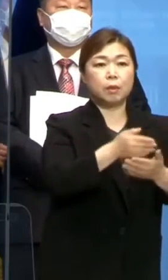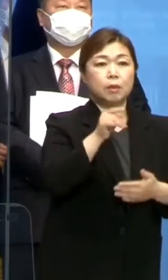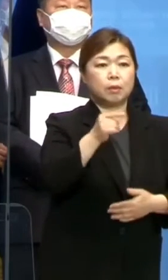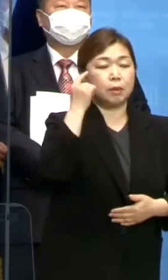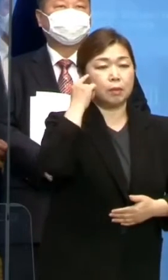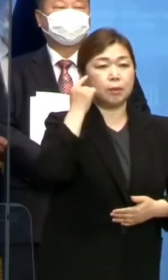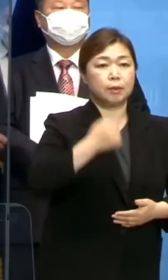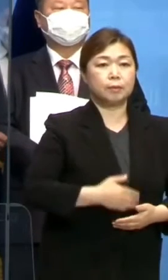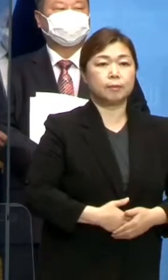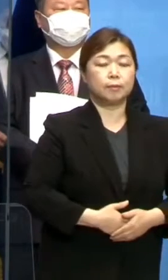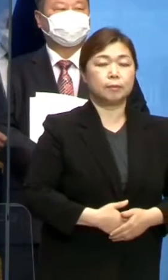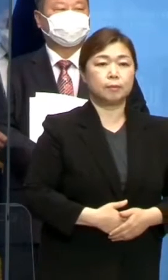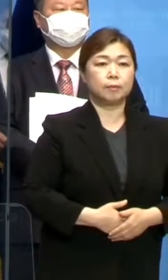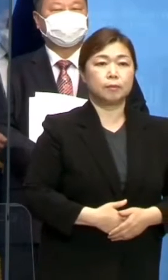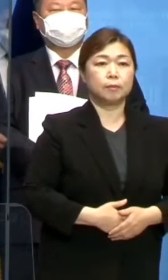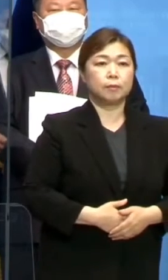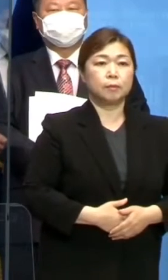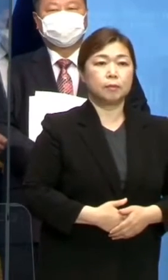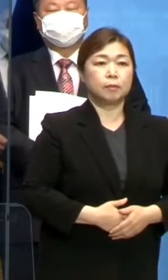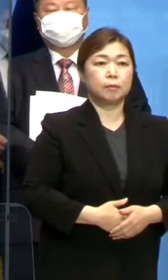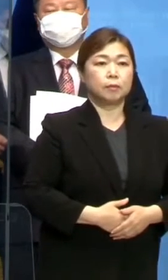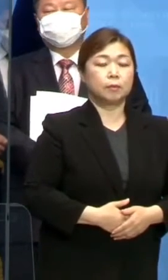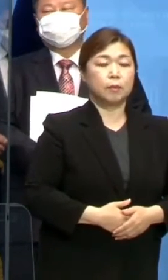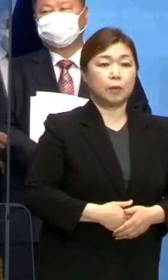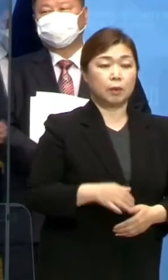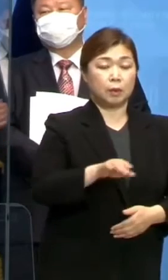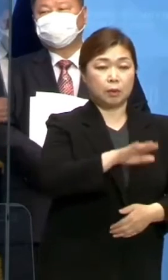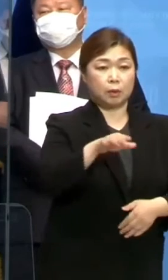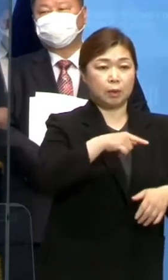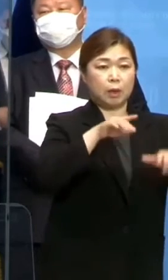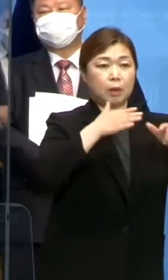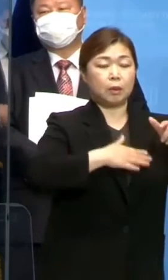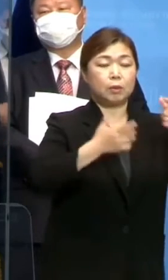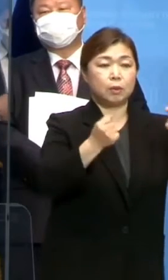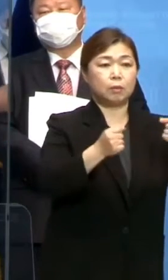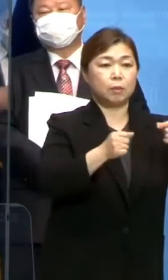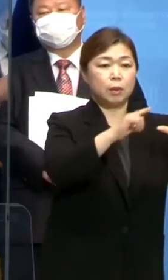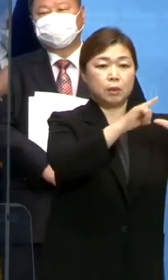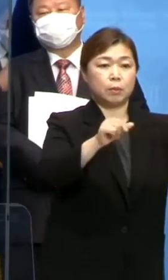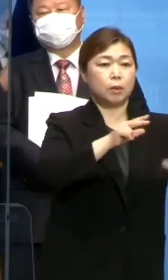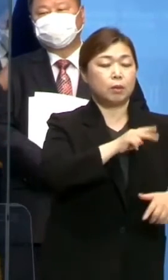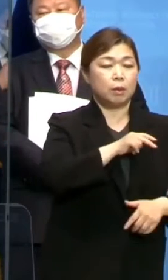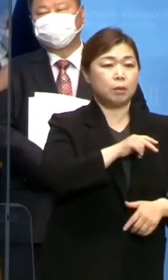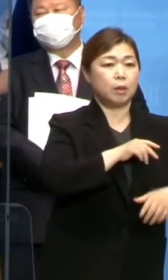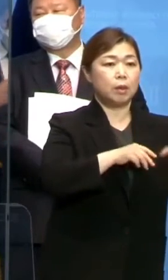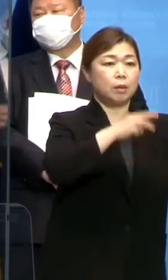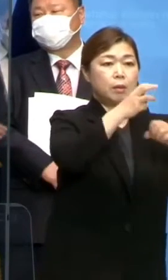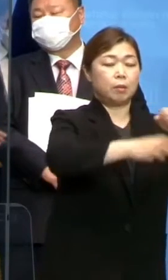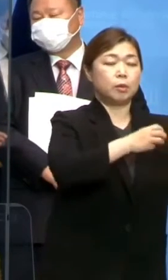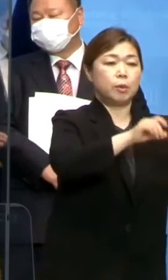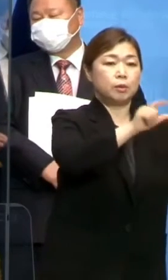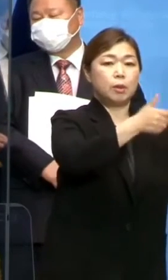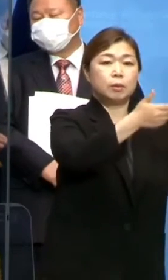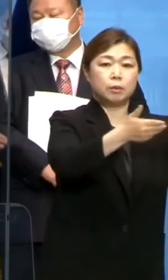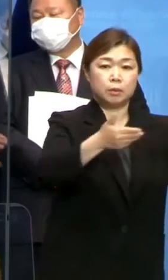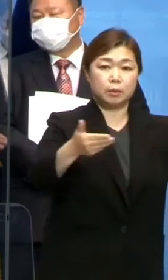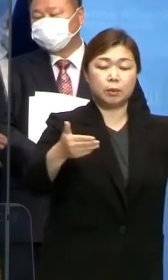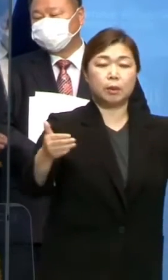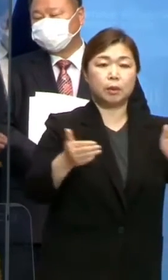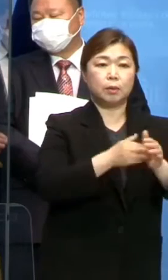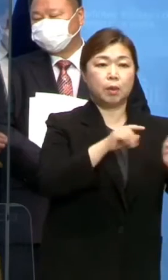아닐 수 없습니다 주자가 시 필 지방에는 30여 년이 지난 지금까지